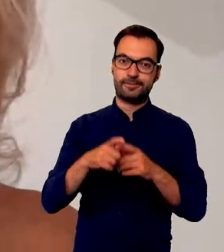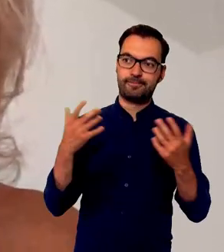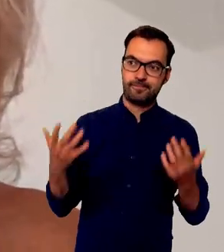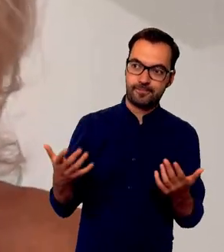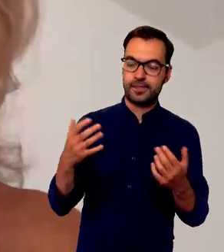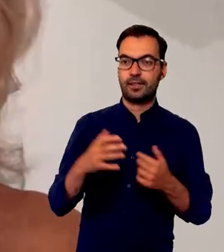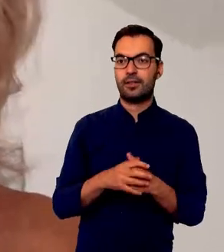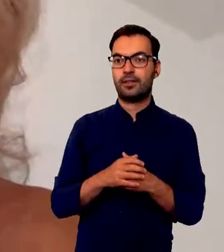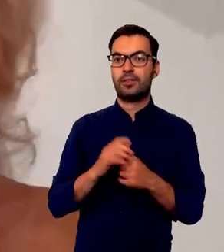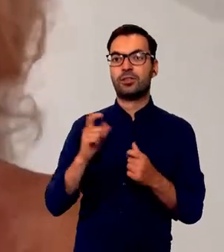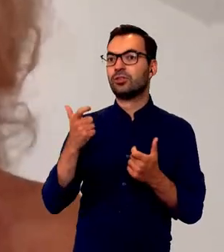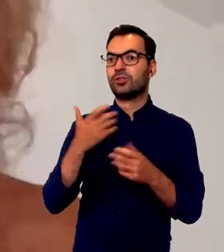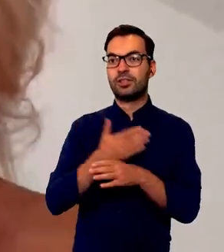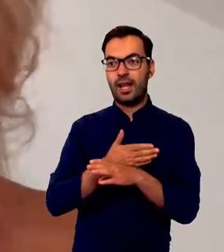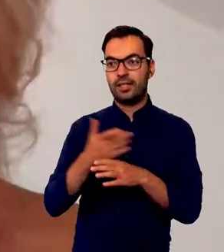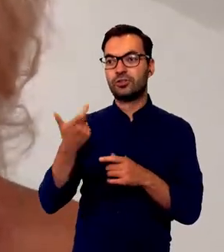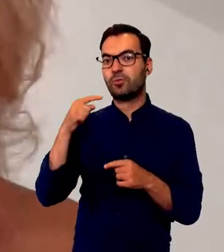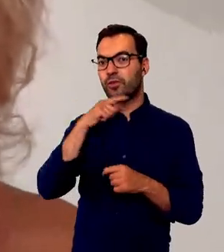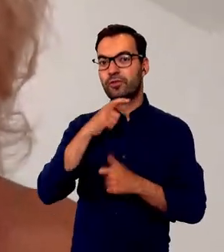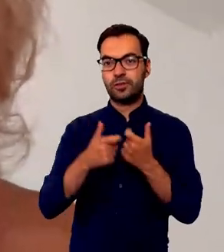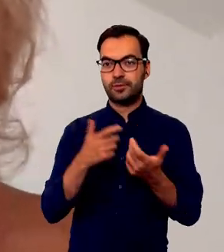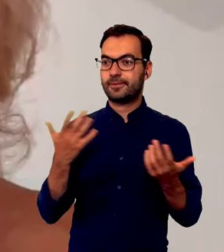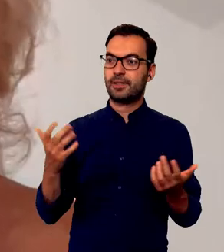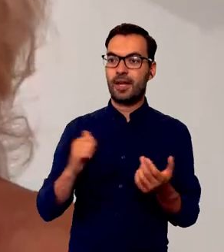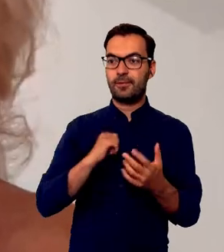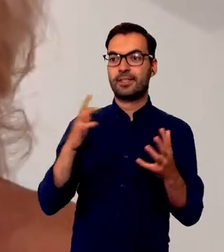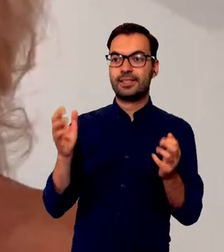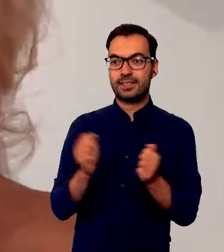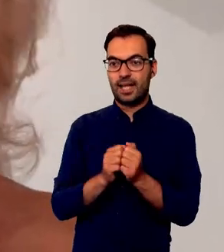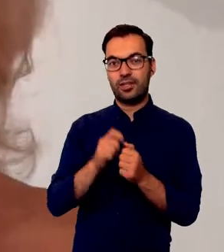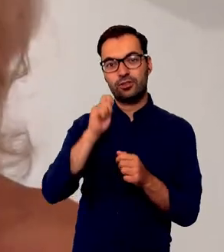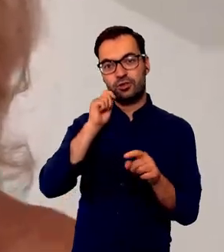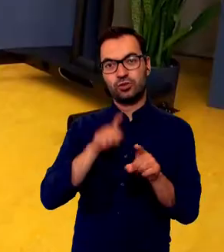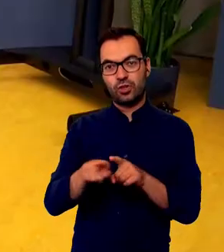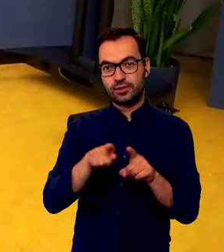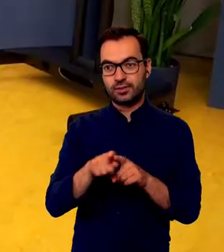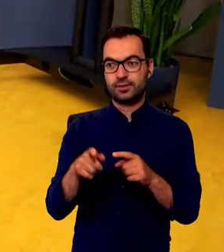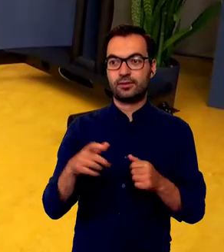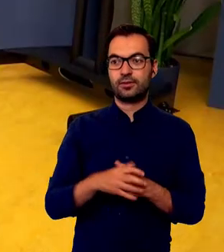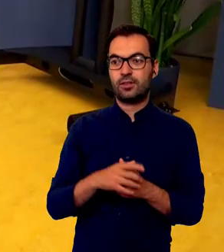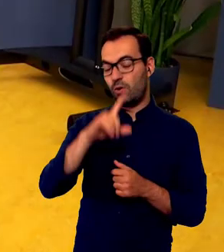Tak, jak daleko jest w stanie się posunąć, żeby odnaleźć zaginioną siostrę.